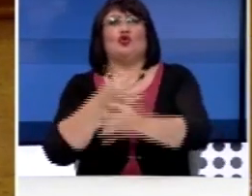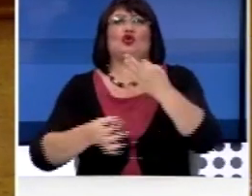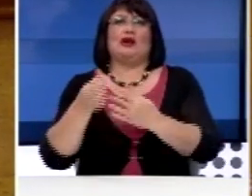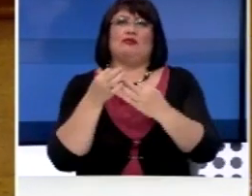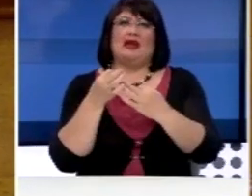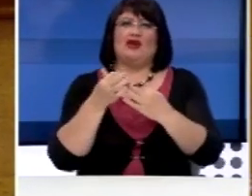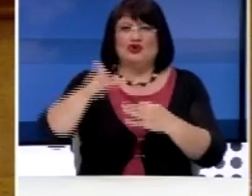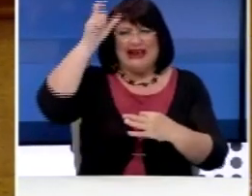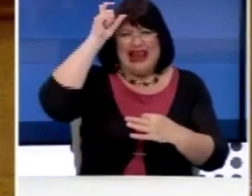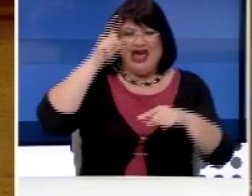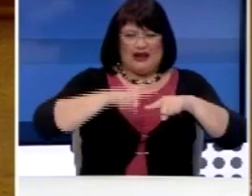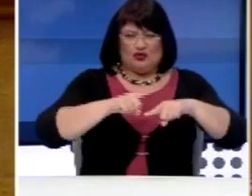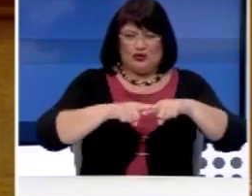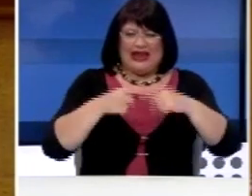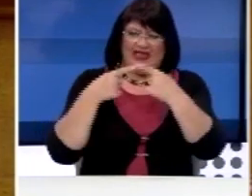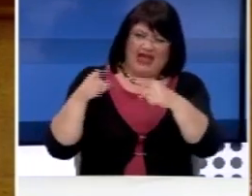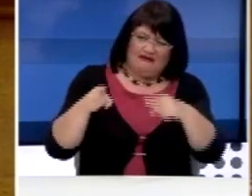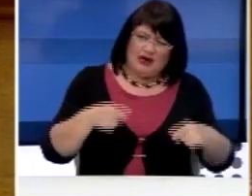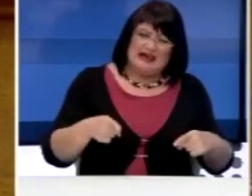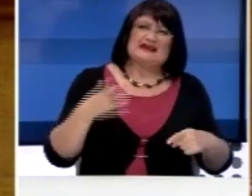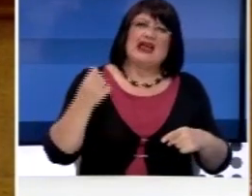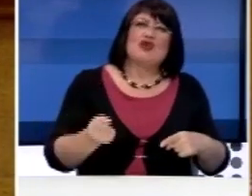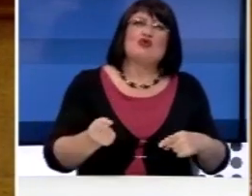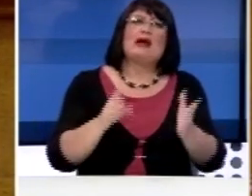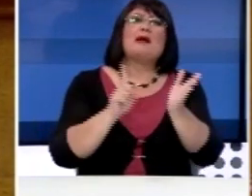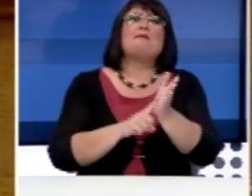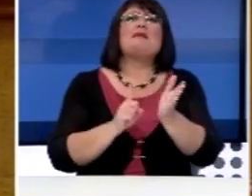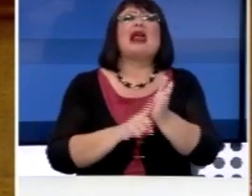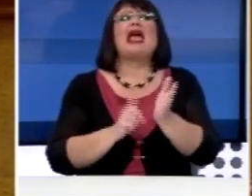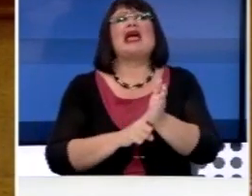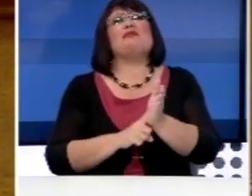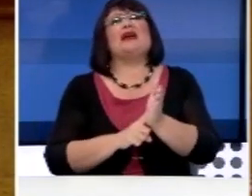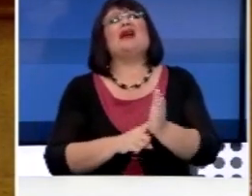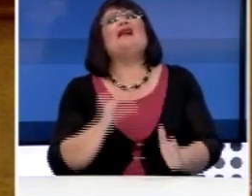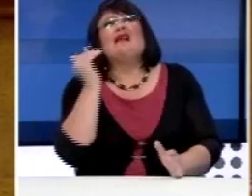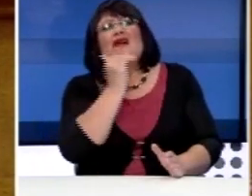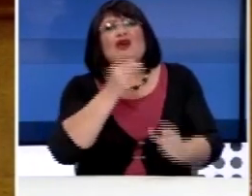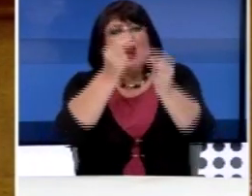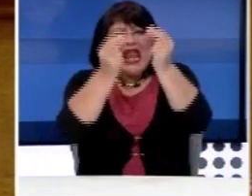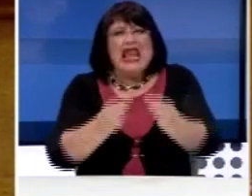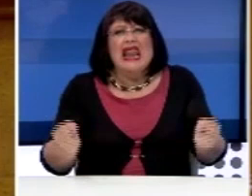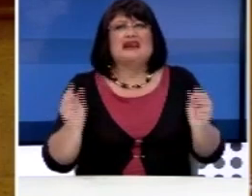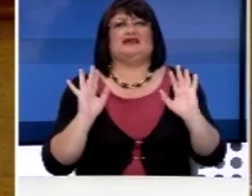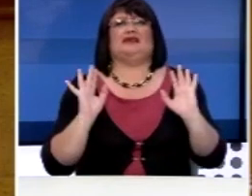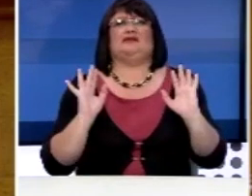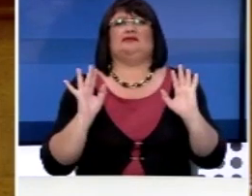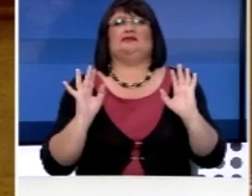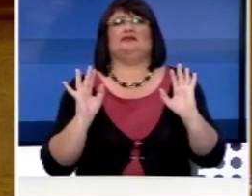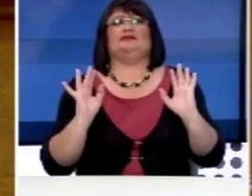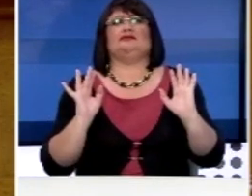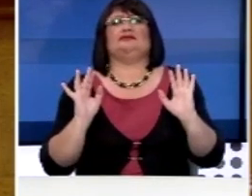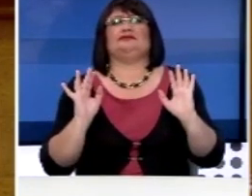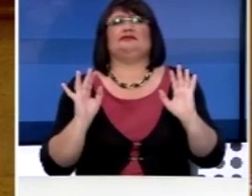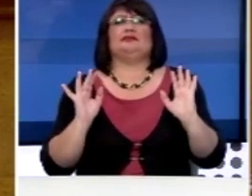διαφορές με την Τουρκία πρέπει να λυθούν in a spirit of allied solidarity. Ο ελληνικός λαός το